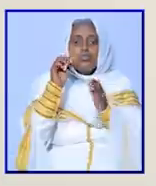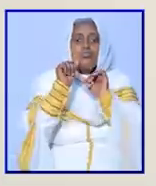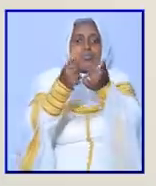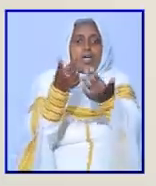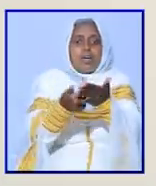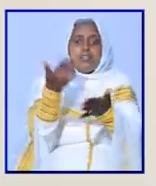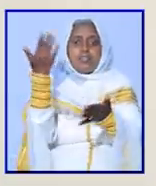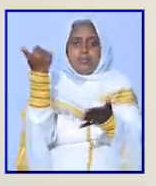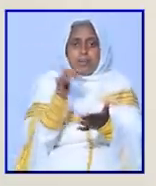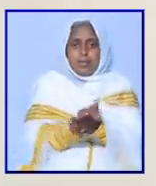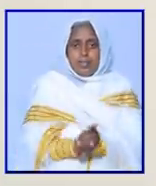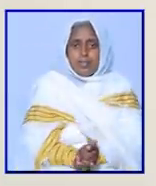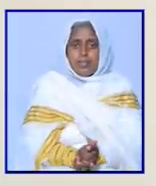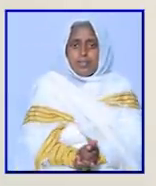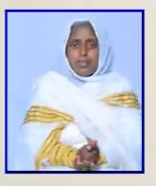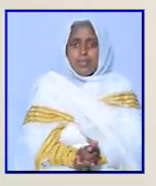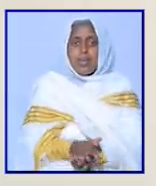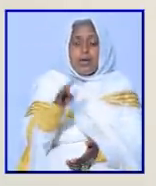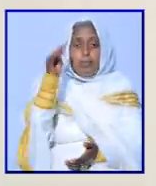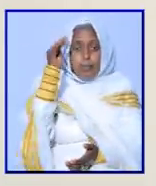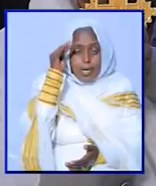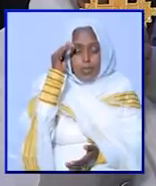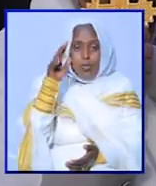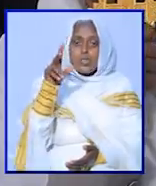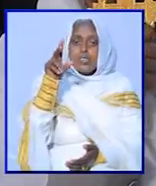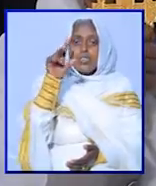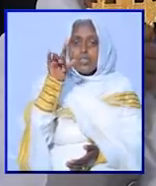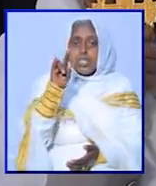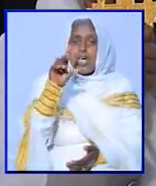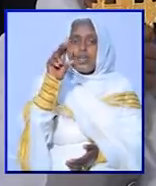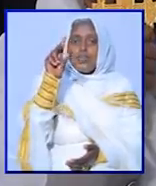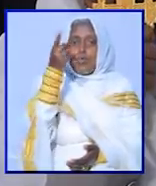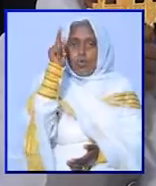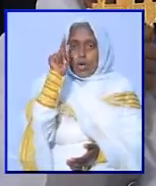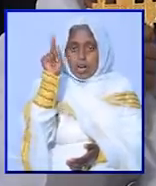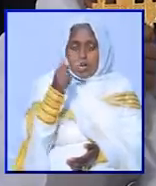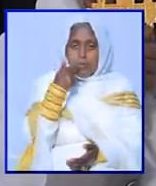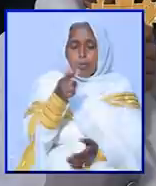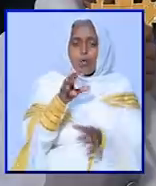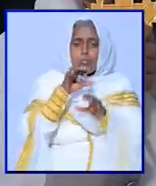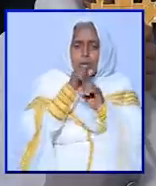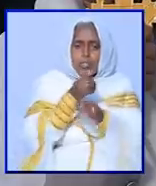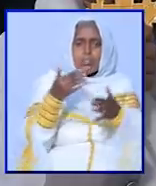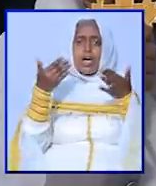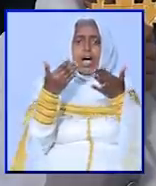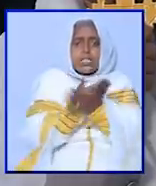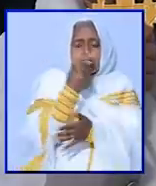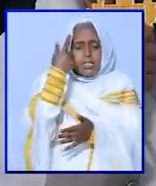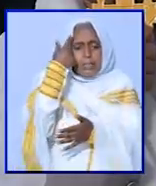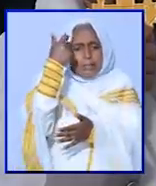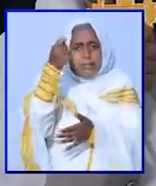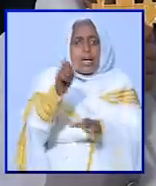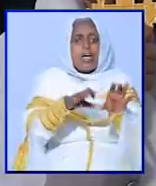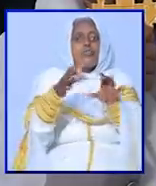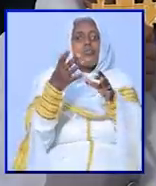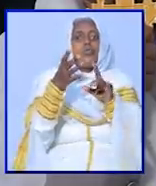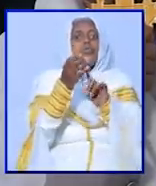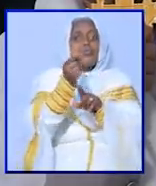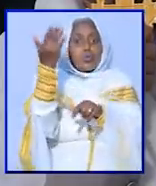የቅዱስ ቄርሎስ ስጦታ ይሄ ነበር። ማርቆስ ዘዮናን የሚባለው ደግሞ አጠቃላይ ብሉያትንም